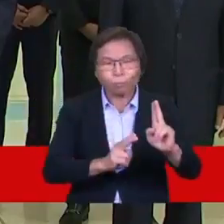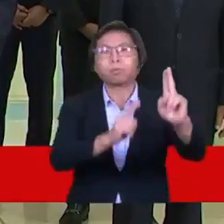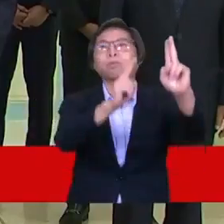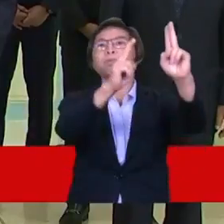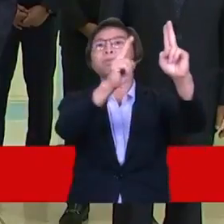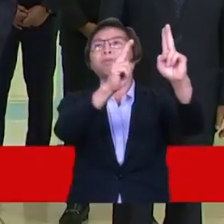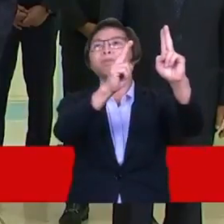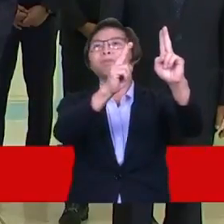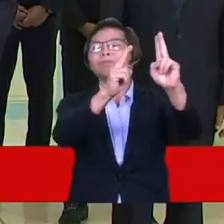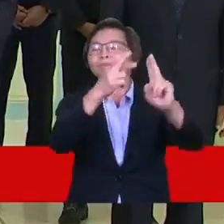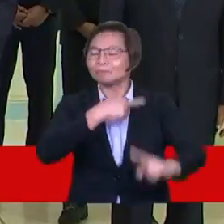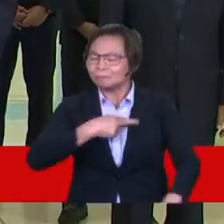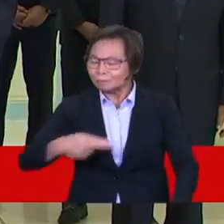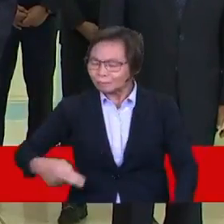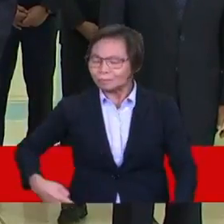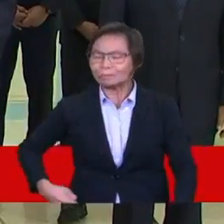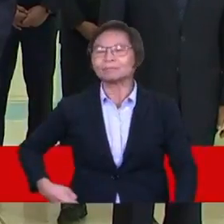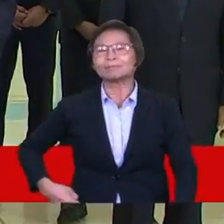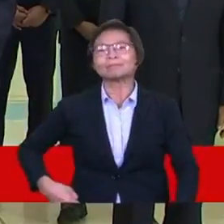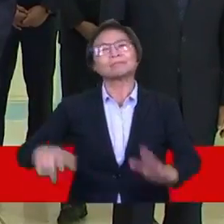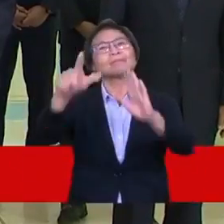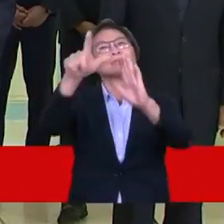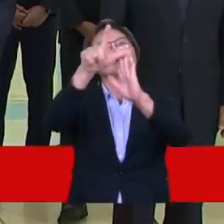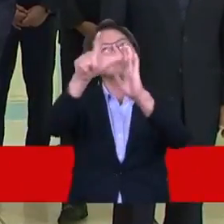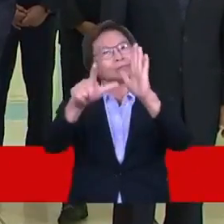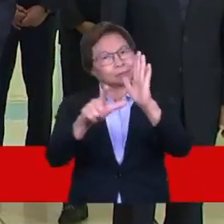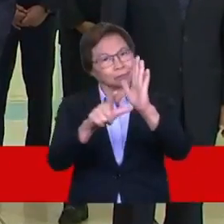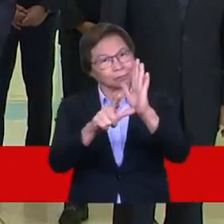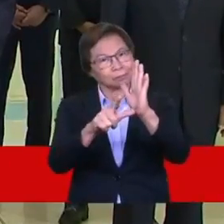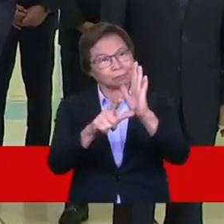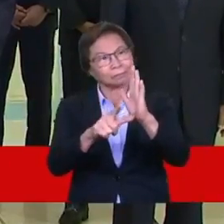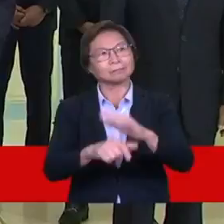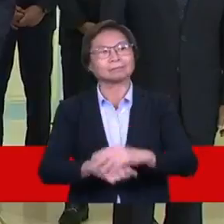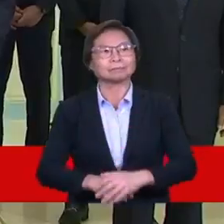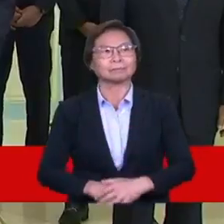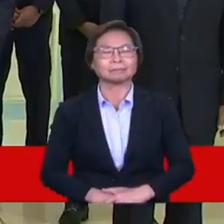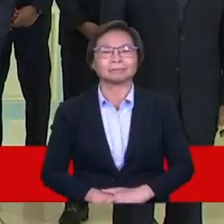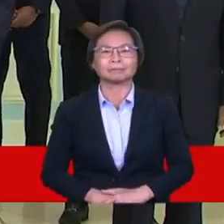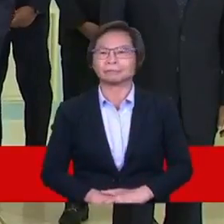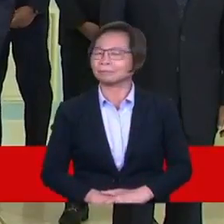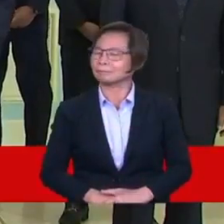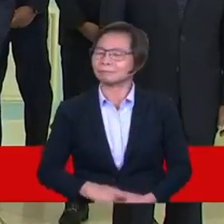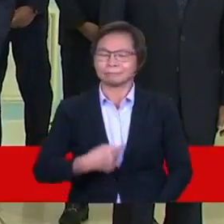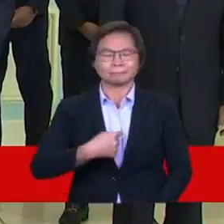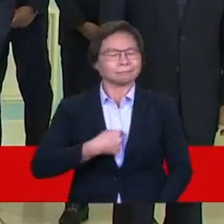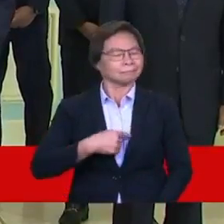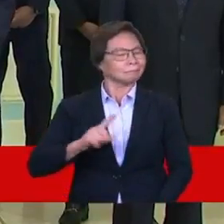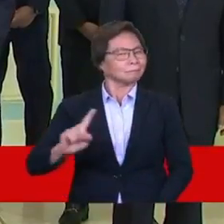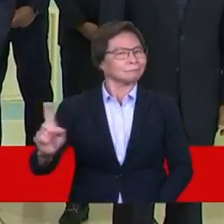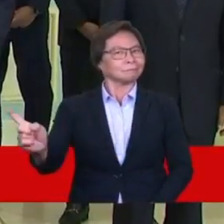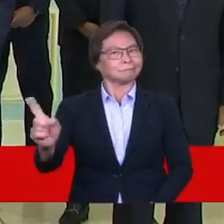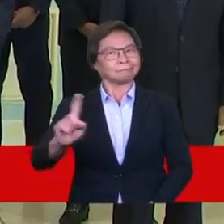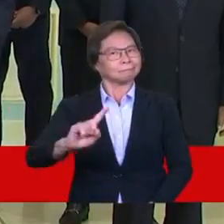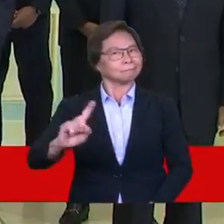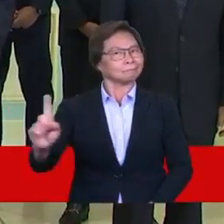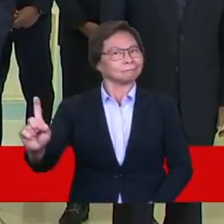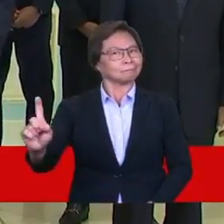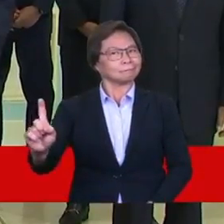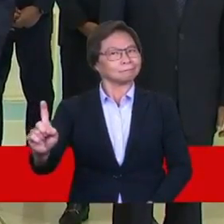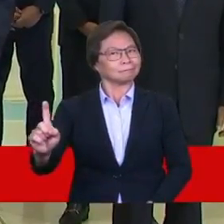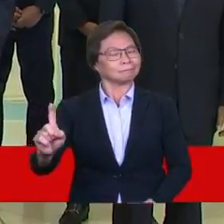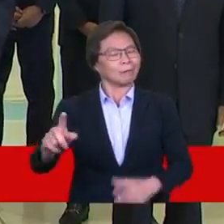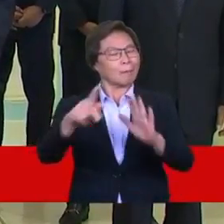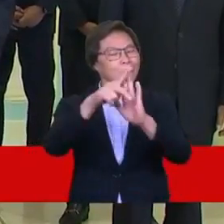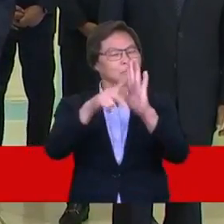institusi Raja berpembatang Saya tidak akan mengorbankan prinsip